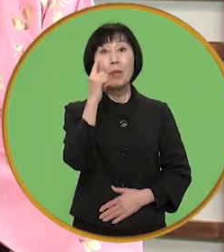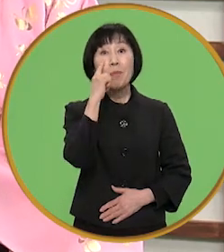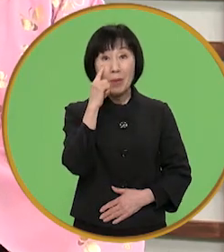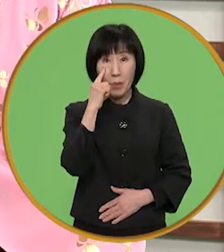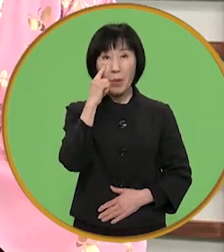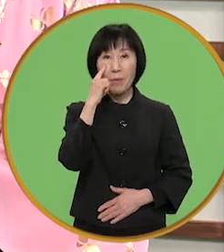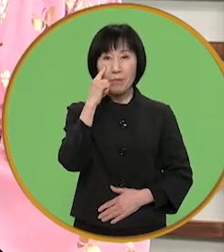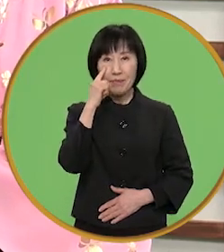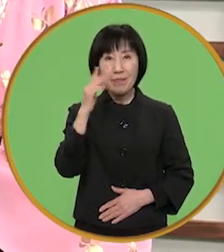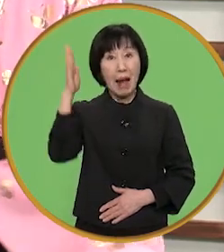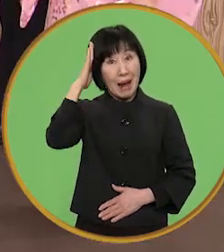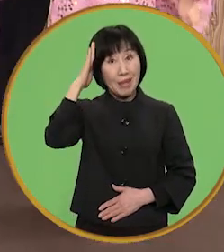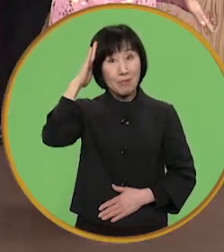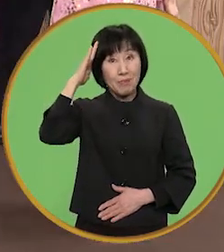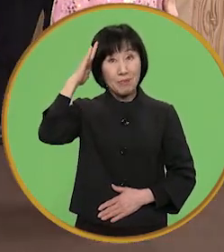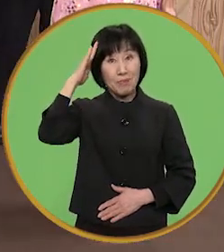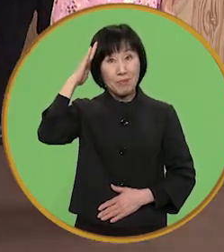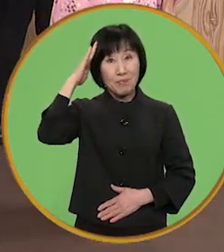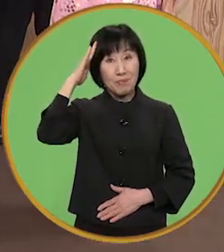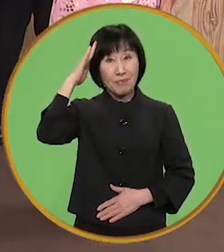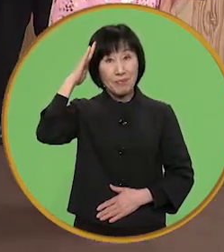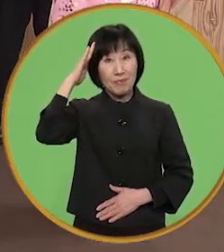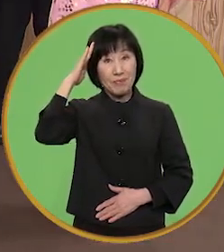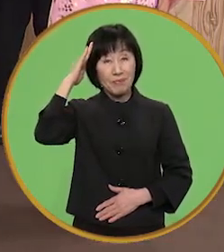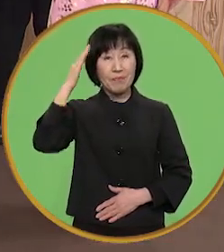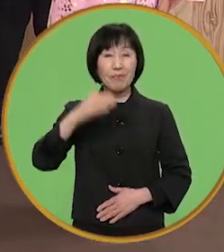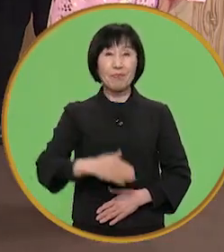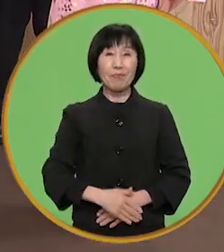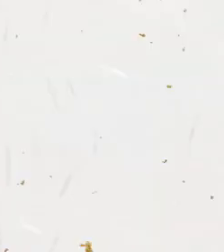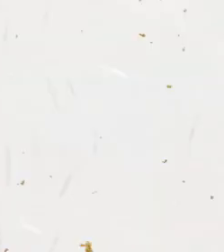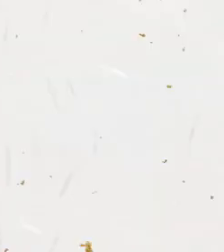で調べようぞ。 はい。